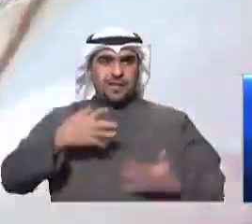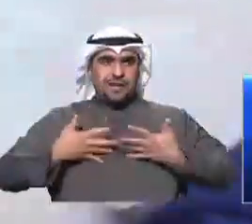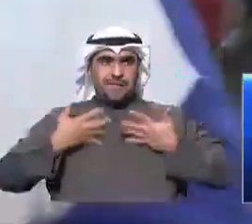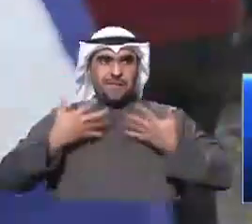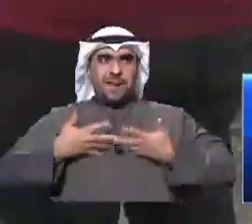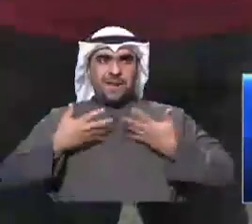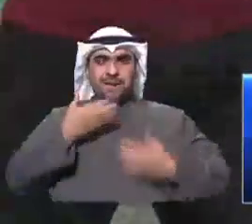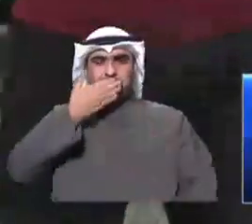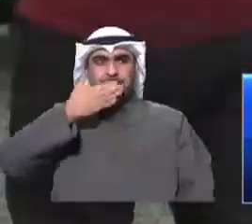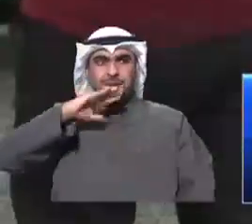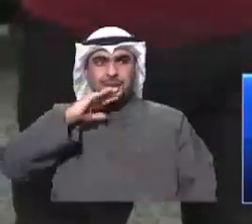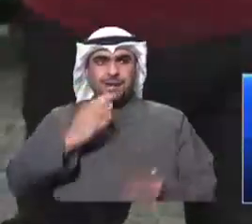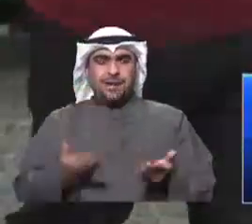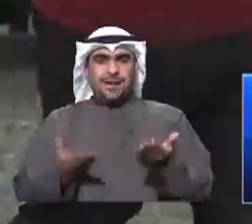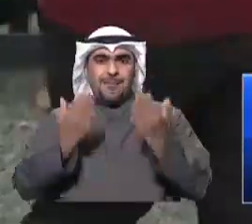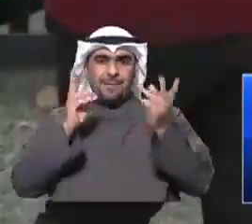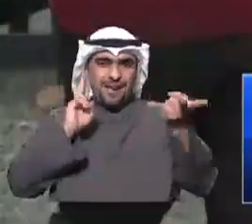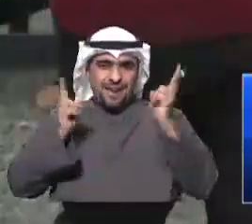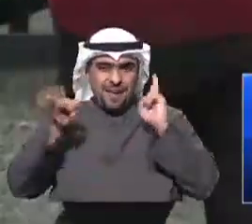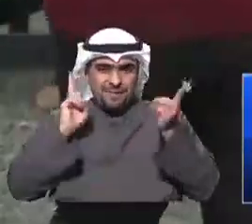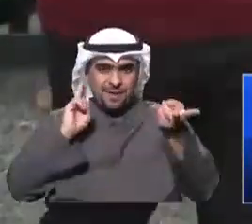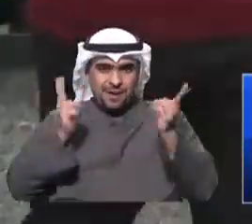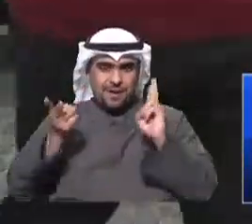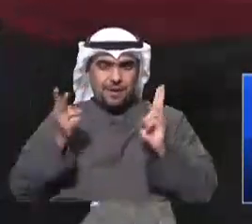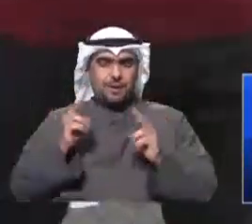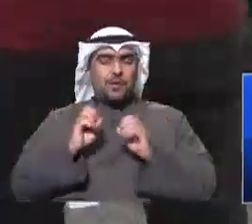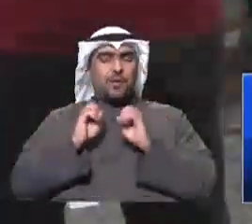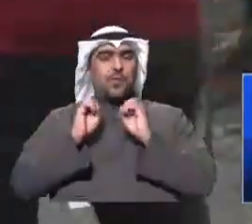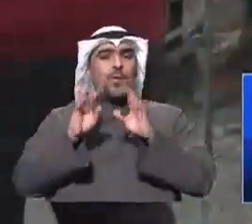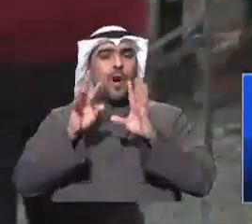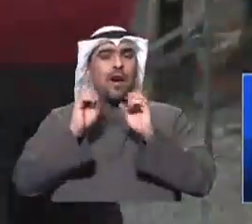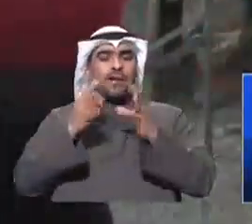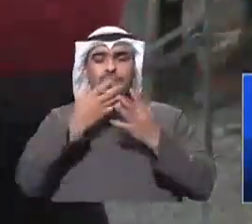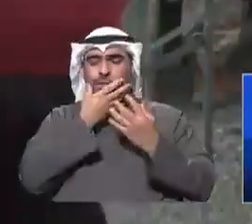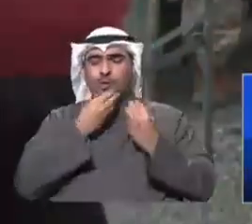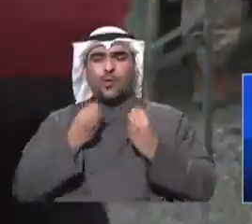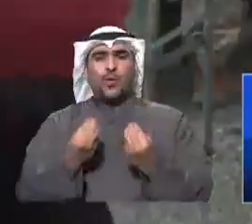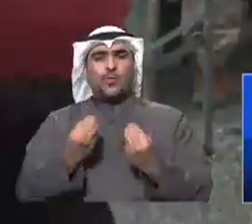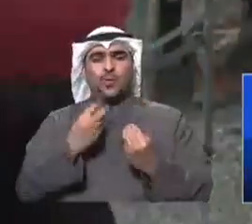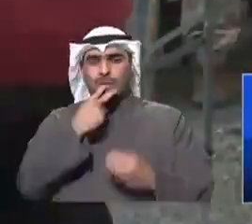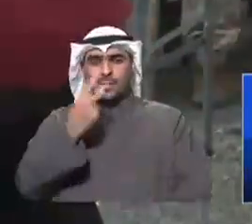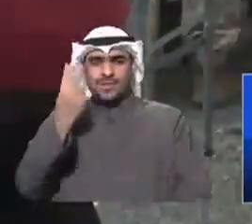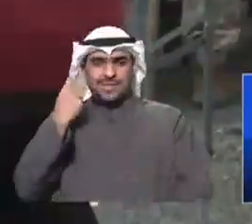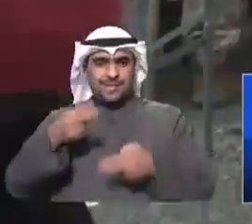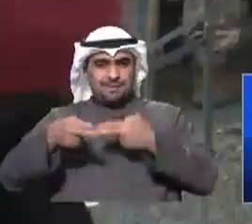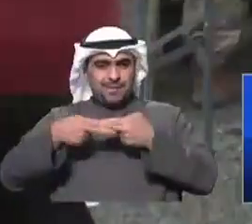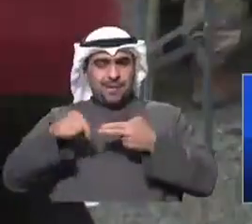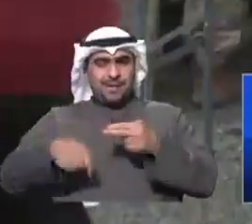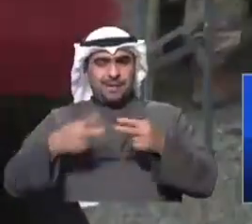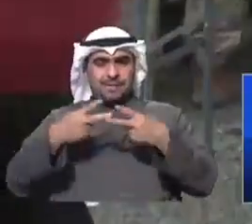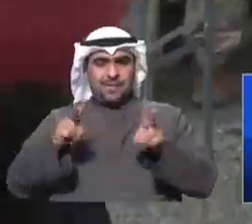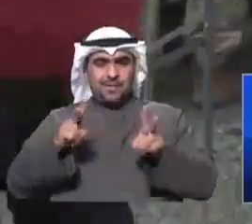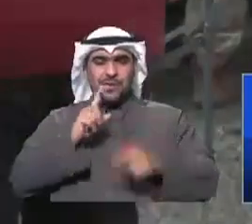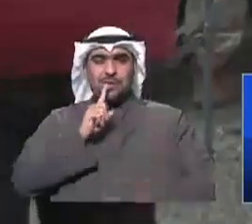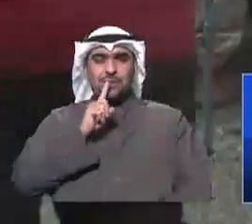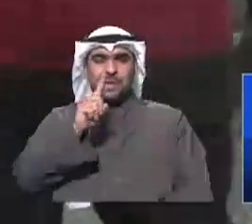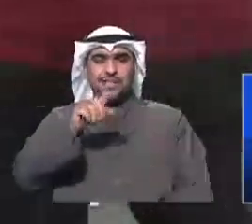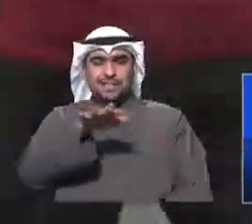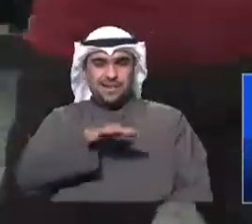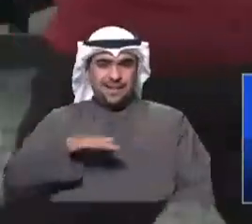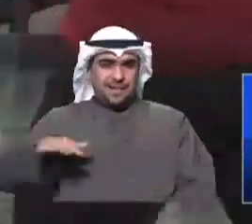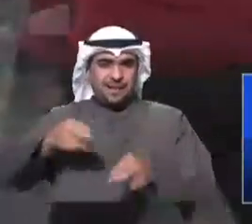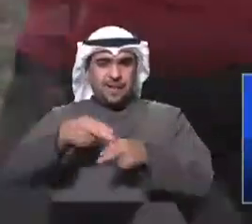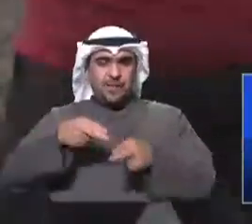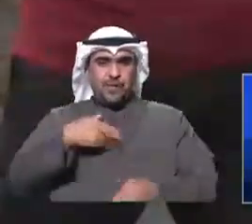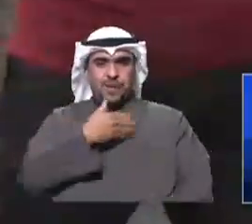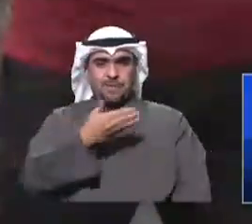لله. الأجواء والاحتفالات وايد أحلى من الروعة، وكل عام والكويت وشعبها بألف خير يا